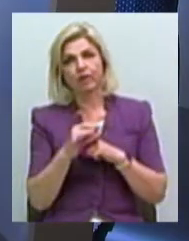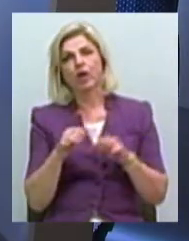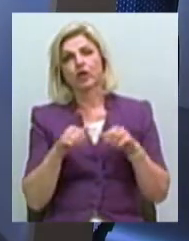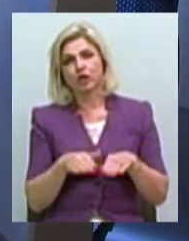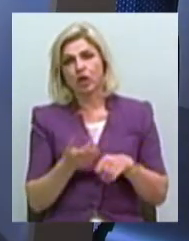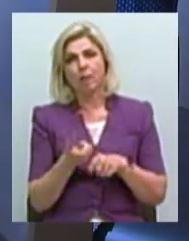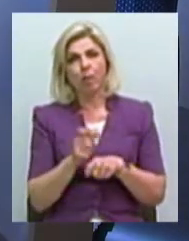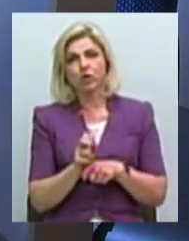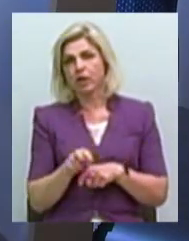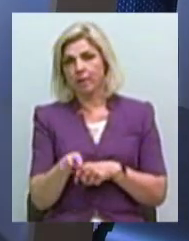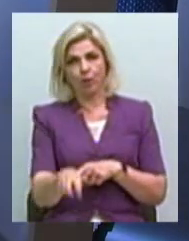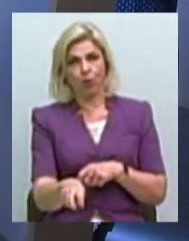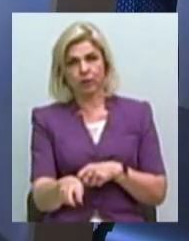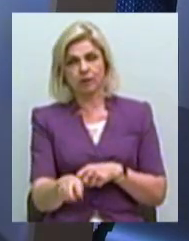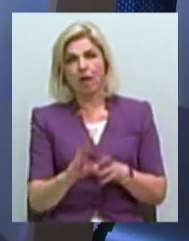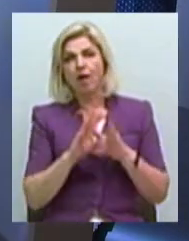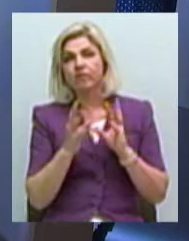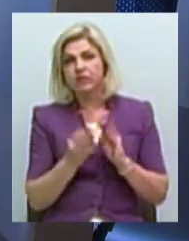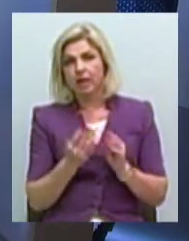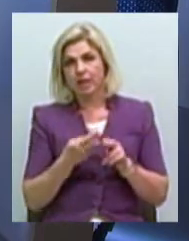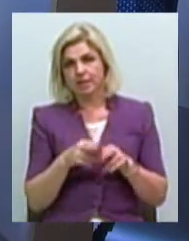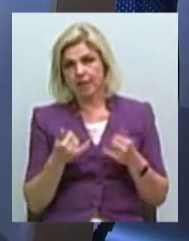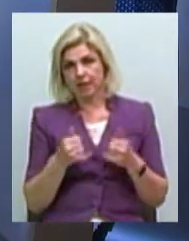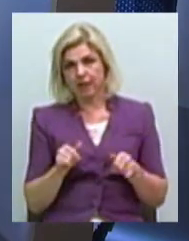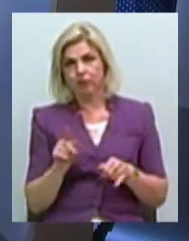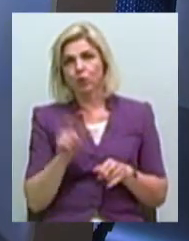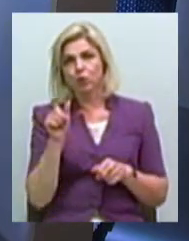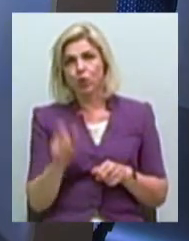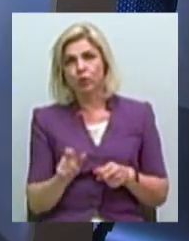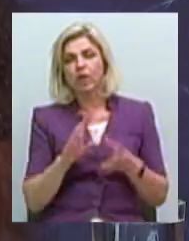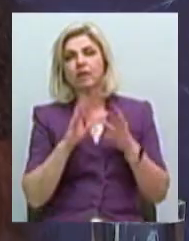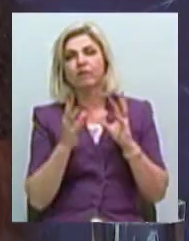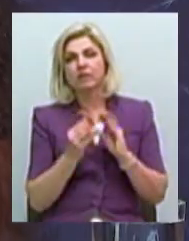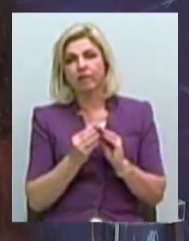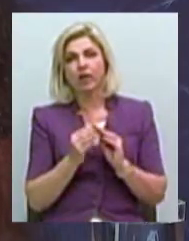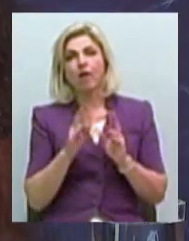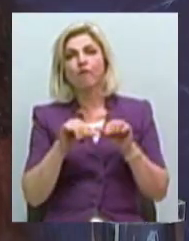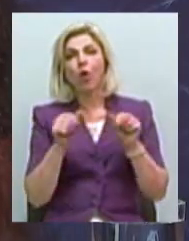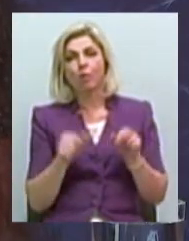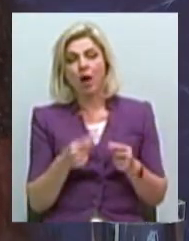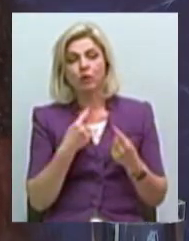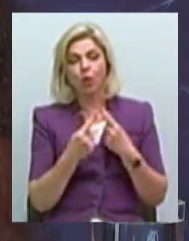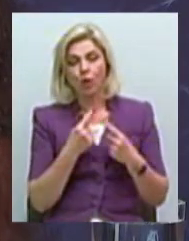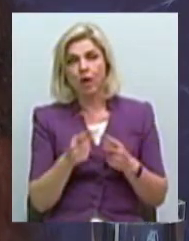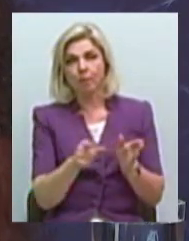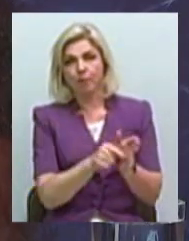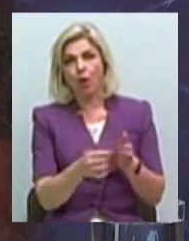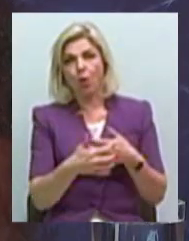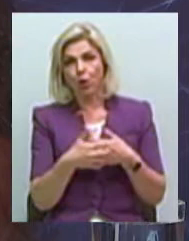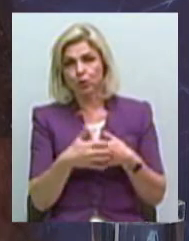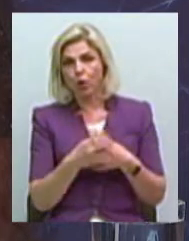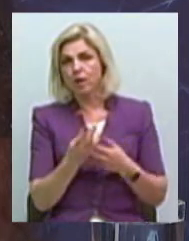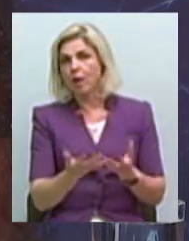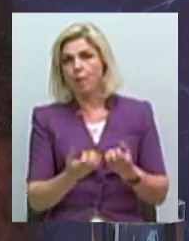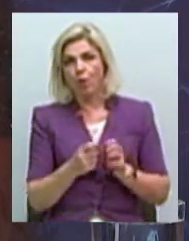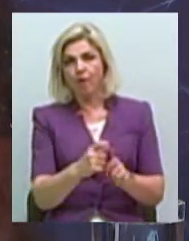не приходити. Тобто, взагалі, це дуже дивно, що людина взагалі в форматі діалогу поговорила з котом, не отримала